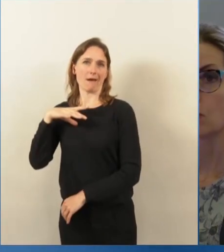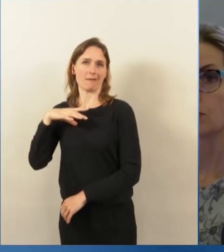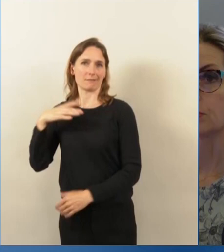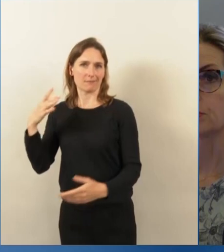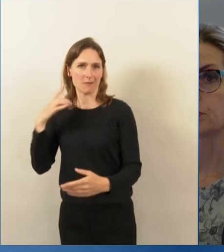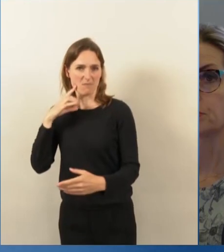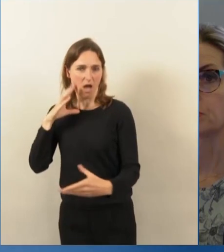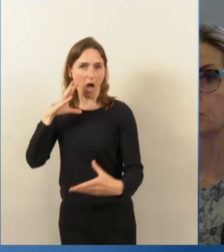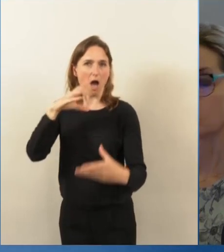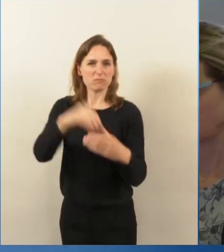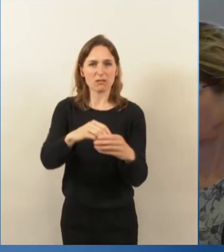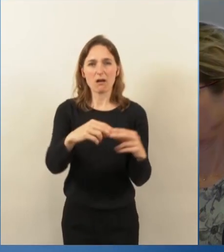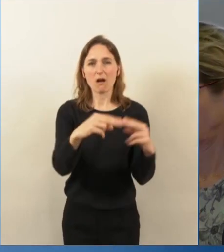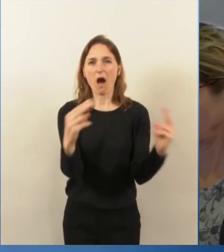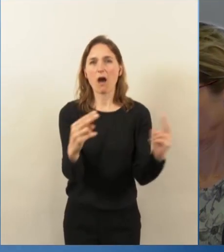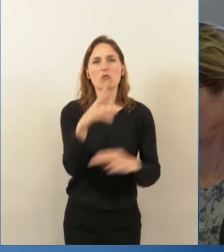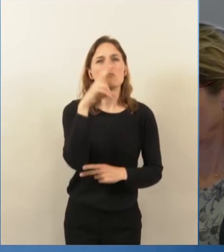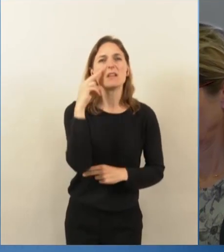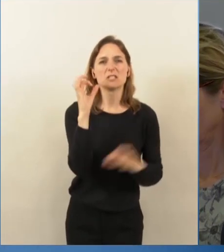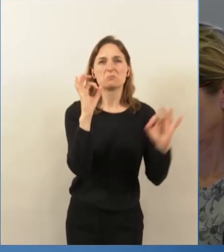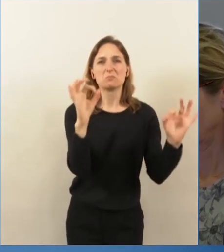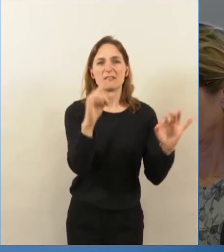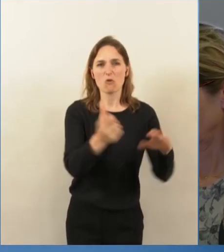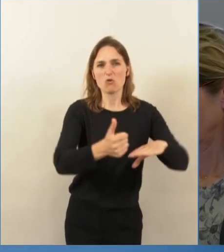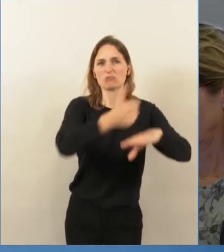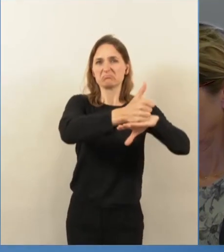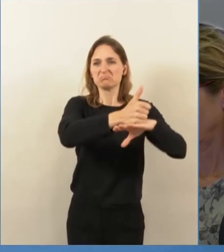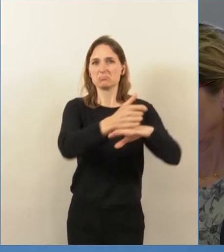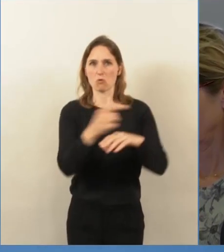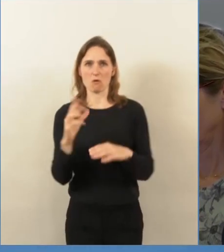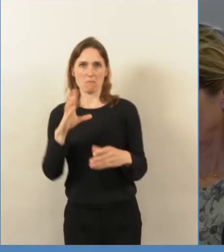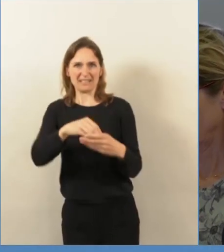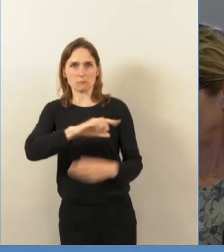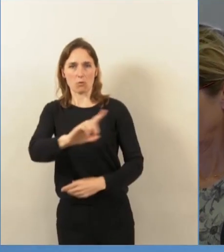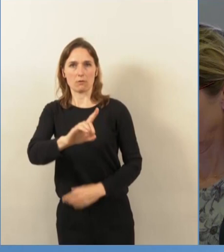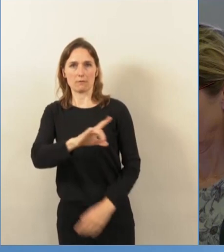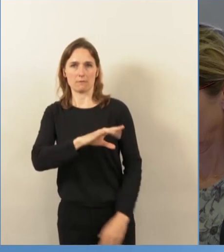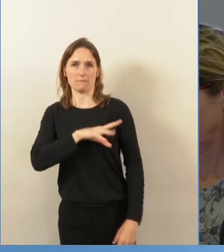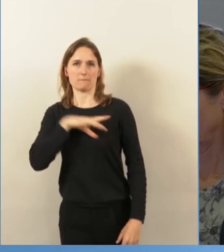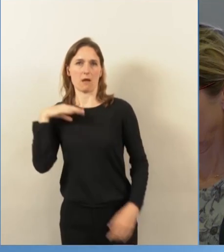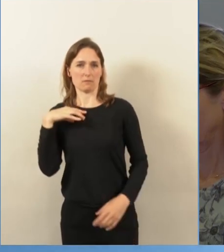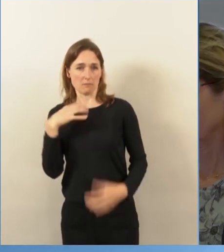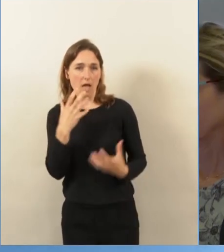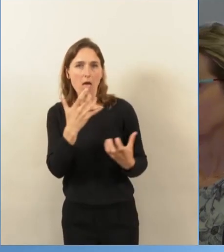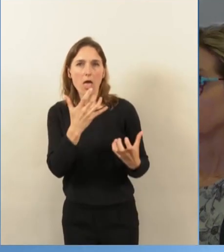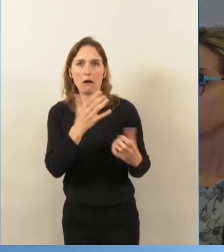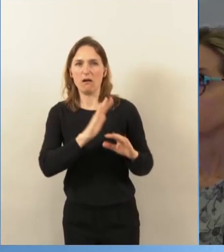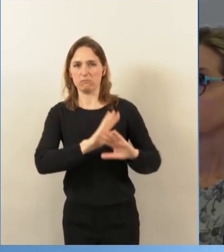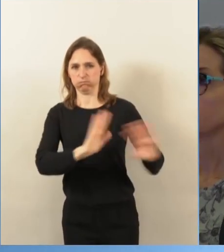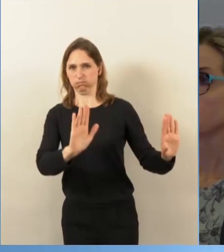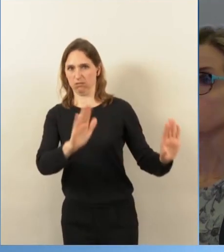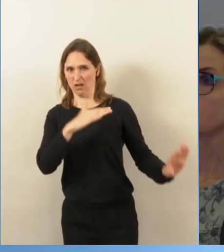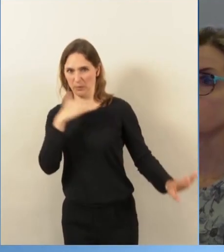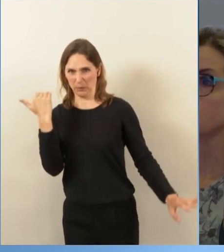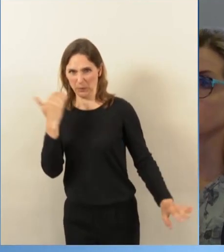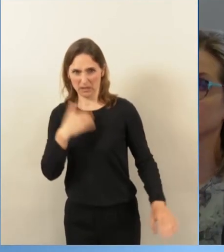appartenir à l'arcubaniste donc vous êtes le centre et la flèche il ne nous tente aucunement votre monde est un monde de